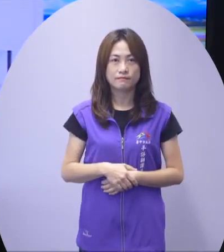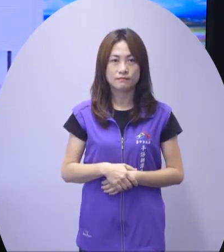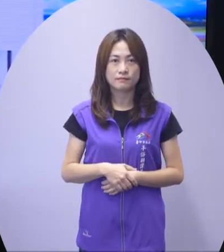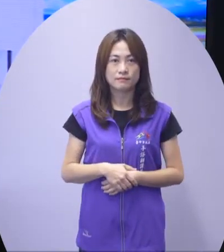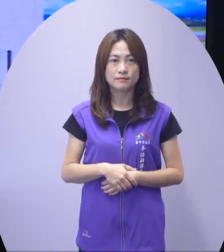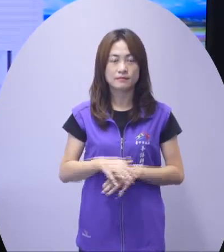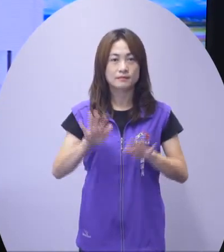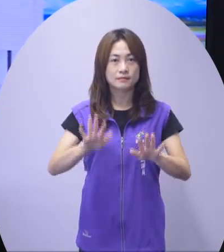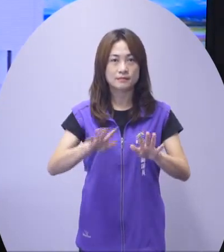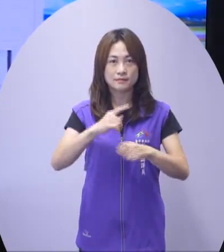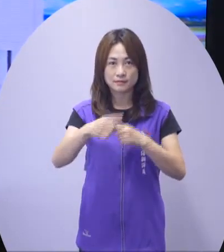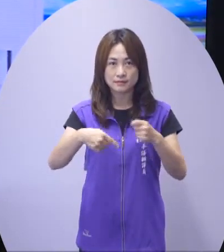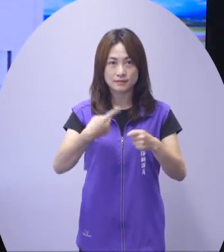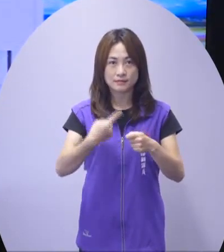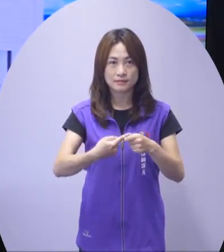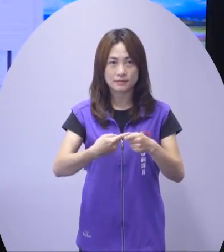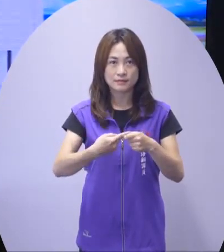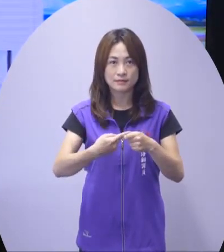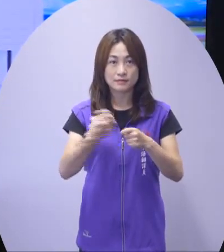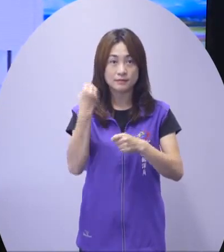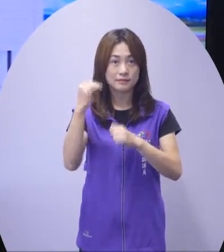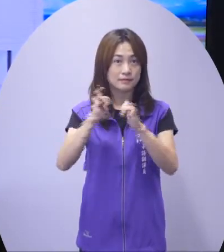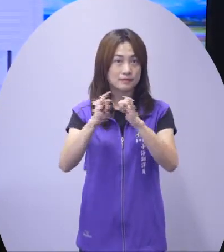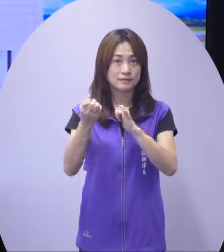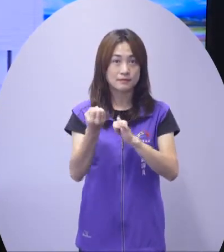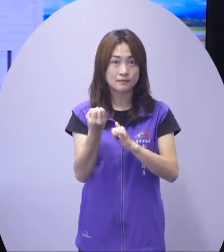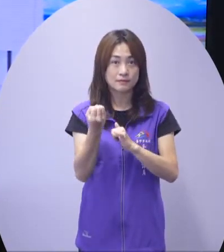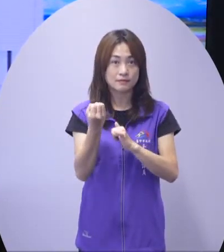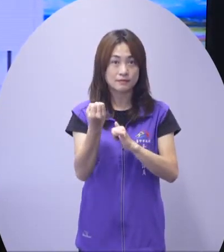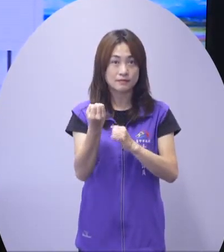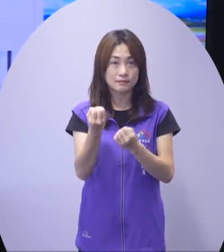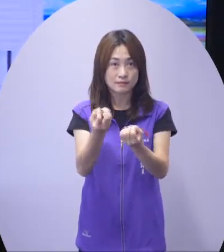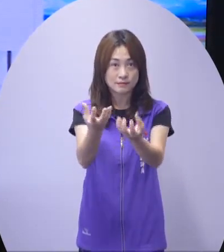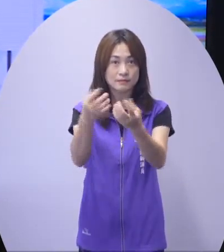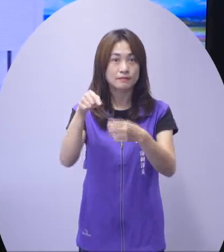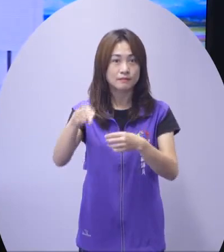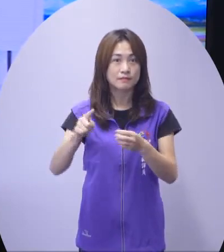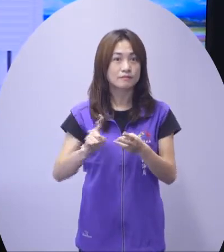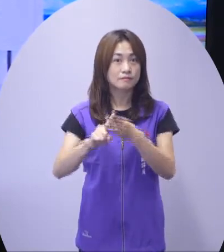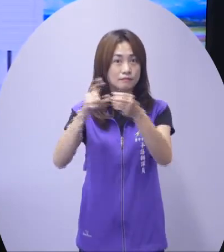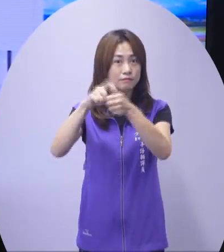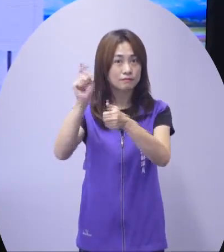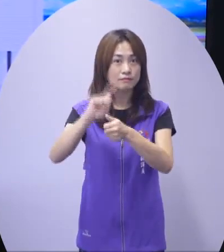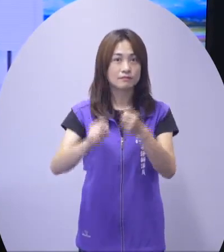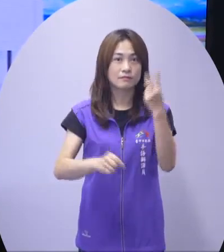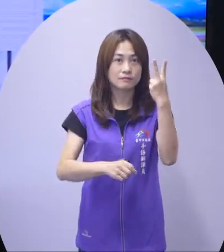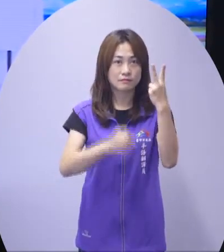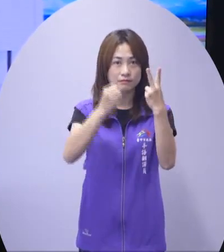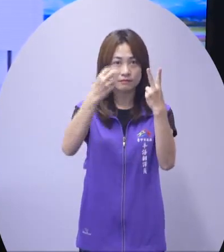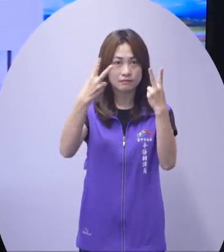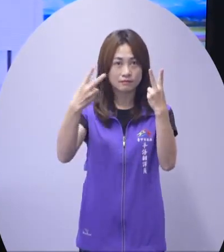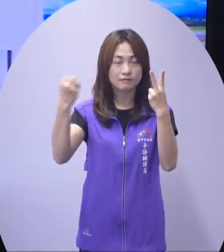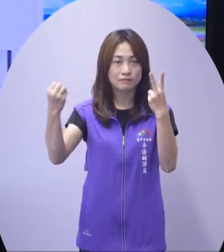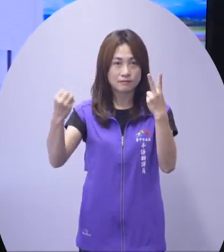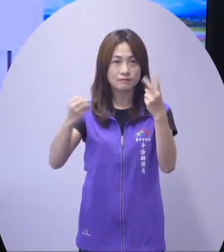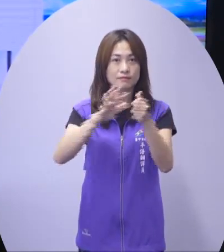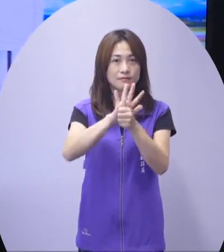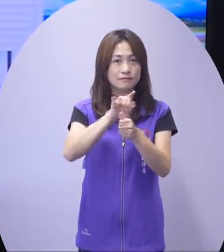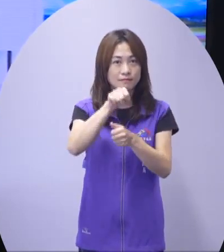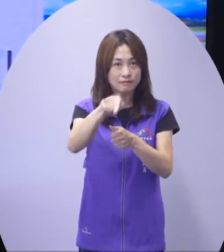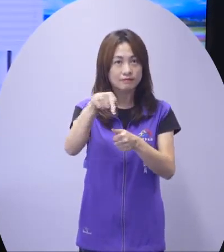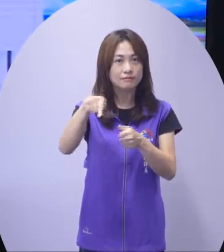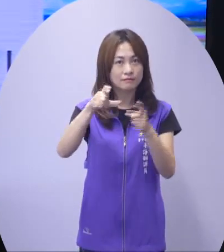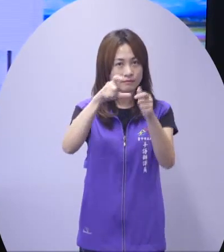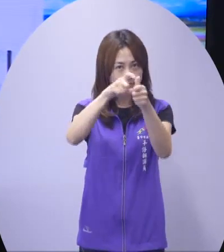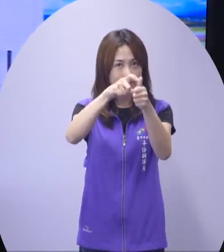那今年的新社化海的主轴，它是用2020爱你爱你这样的